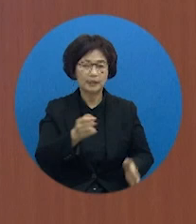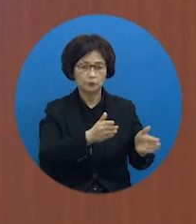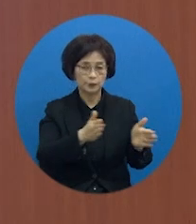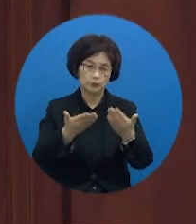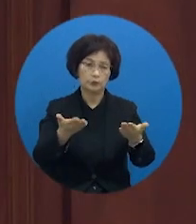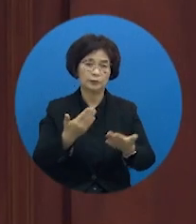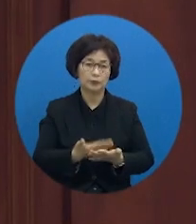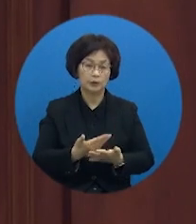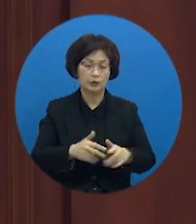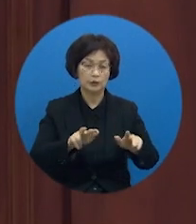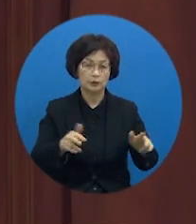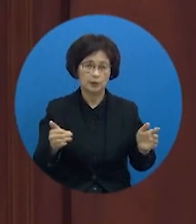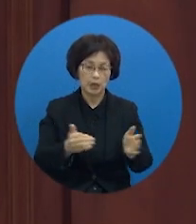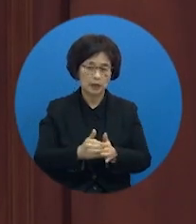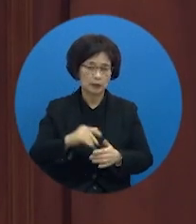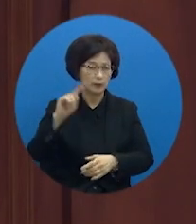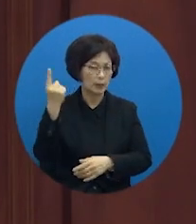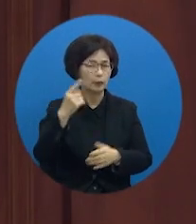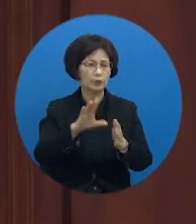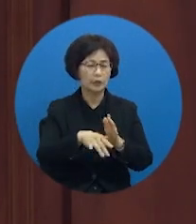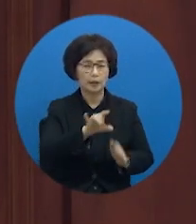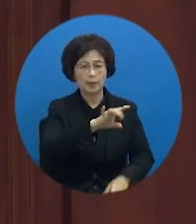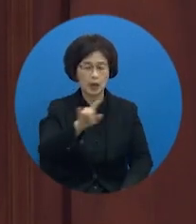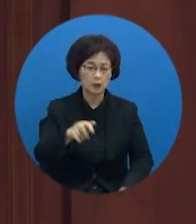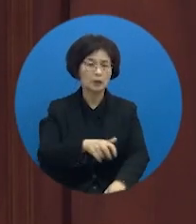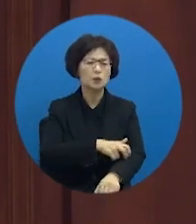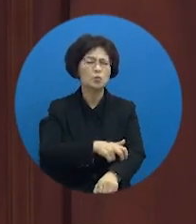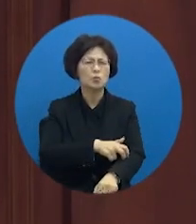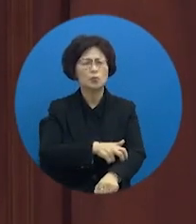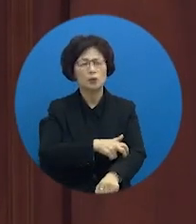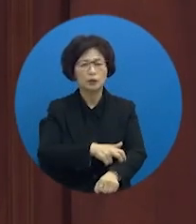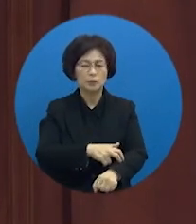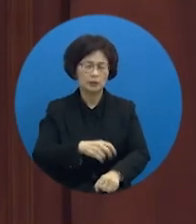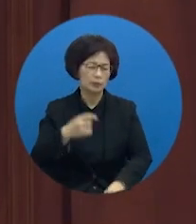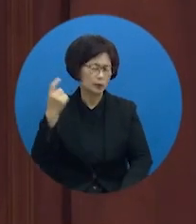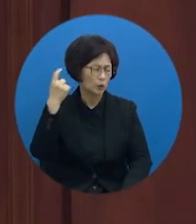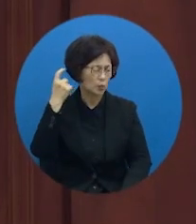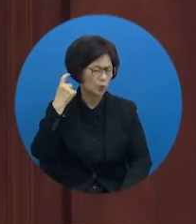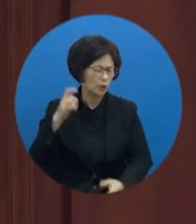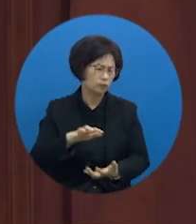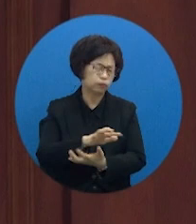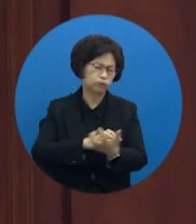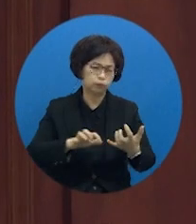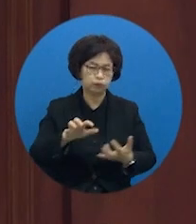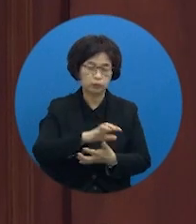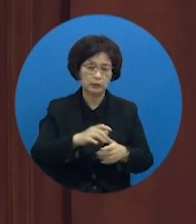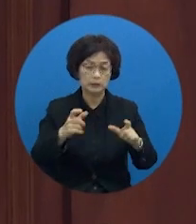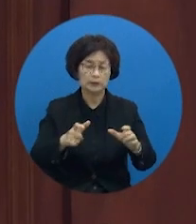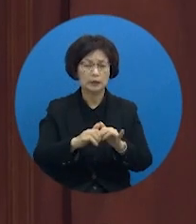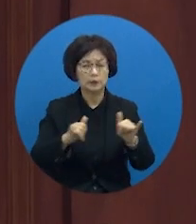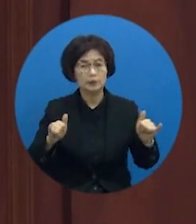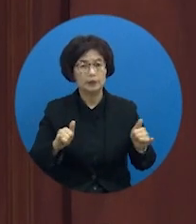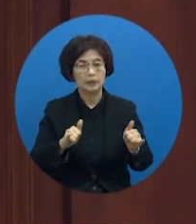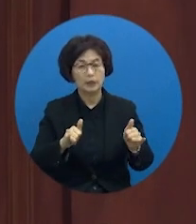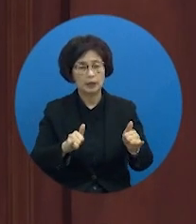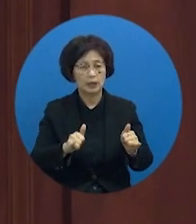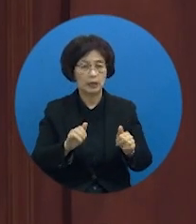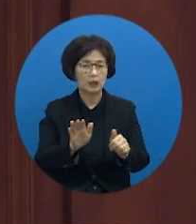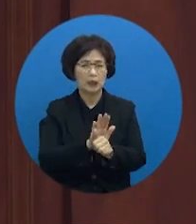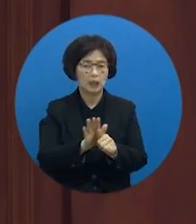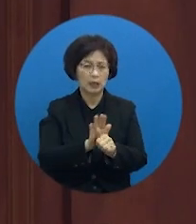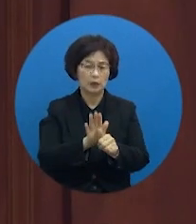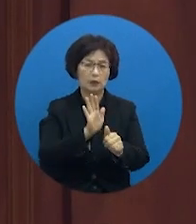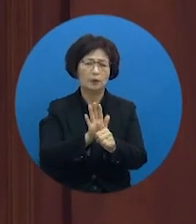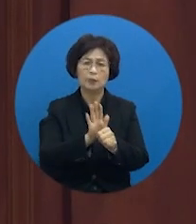주십시오. 야구 시즌마다 교통 불편과 소음을 감소하는 야구장 주변 거주민에 대한 혜택이